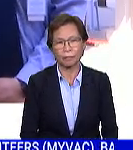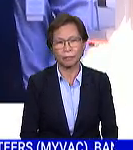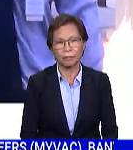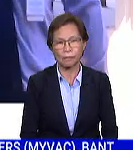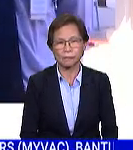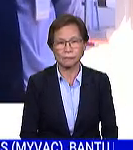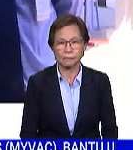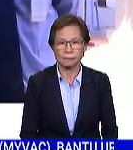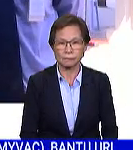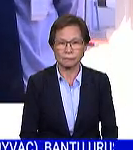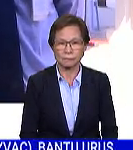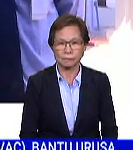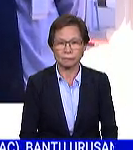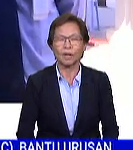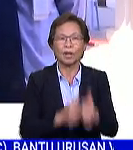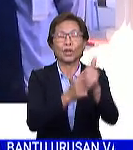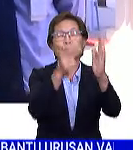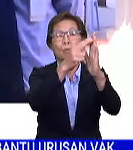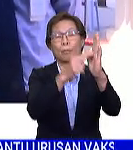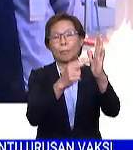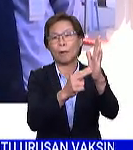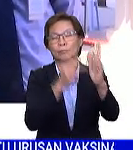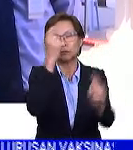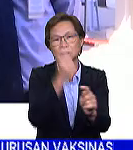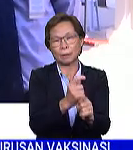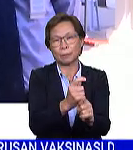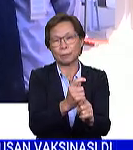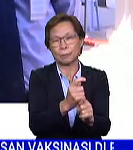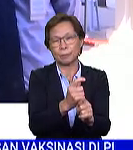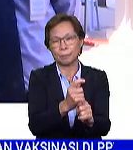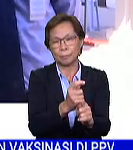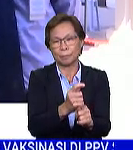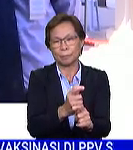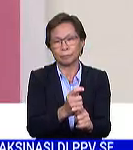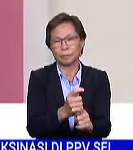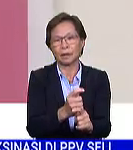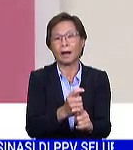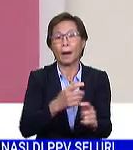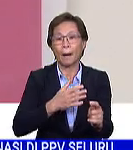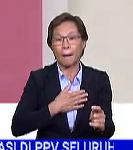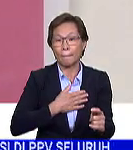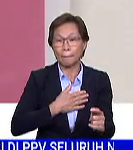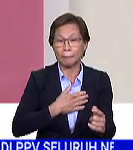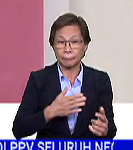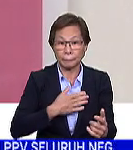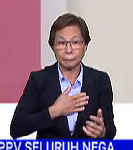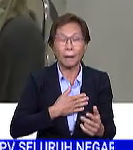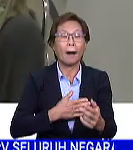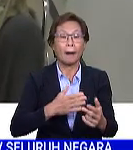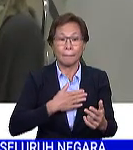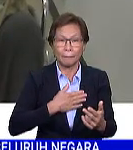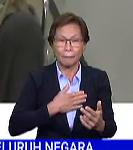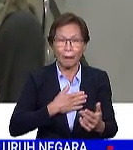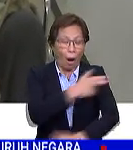mengikut itu aturan yang ditetapkan dalam Malaysia Jelantah. Beliau berkata proses vaksinasi